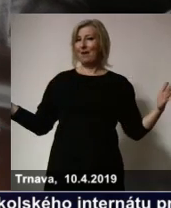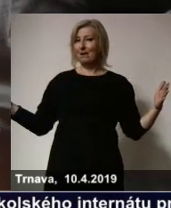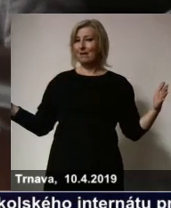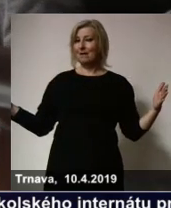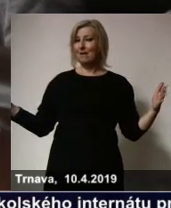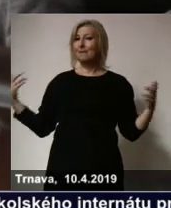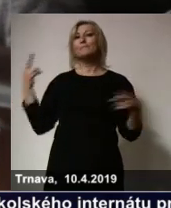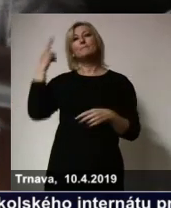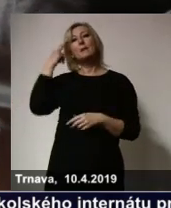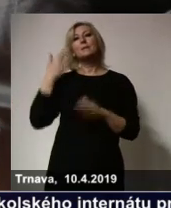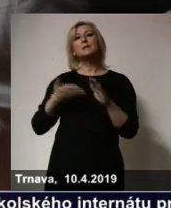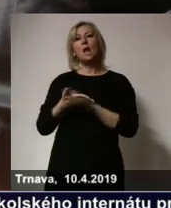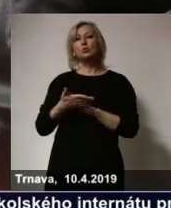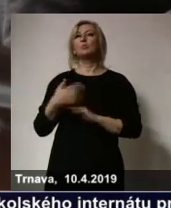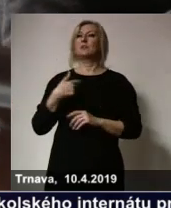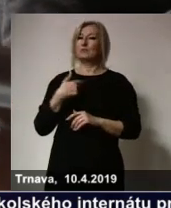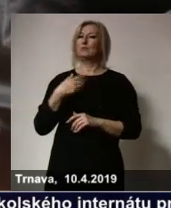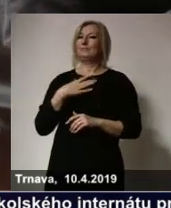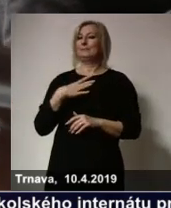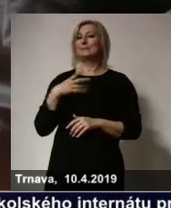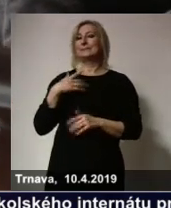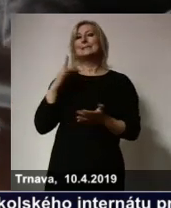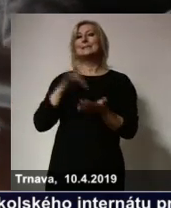čiže zastupiteľstvo má ambíciu schváliť